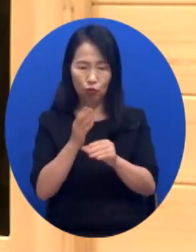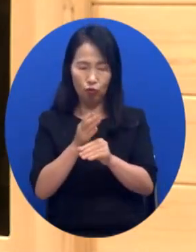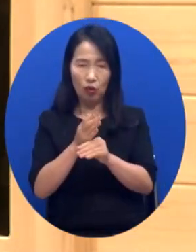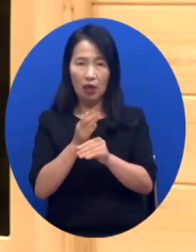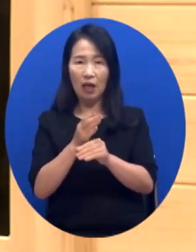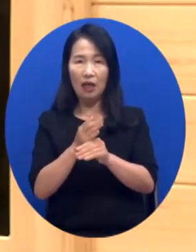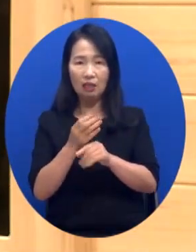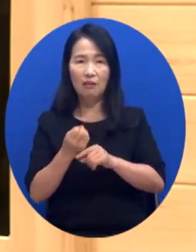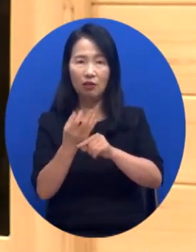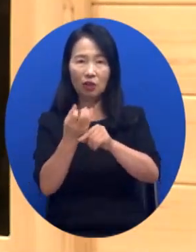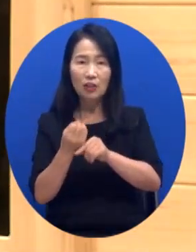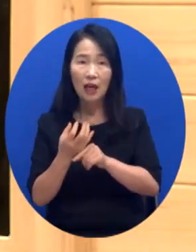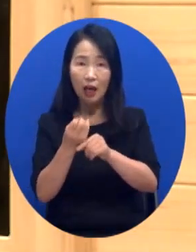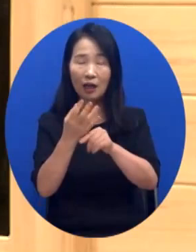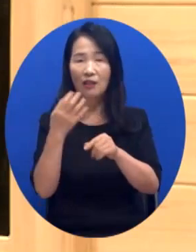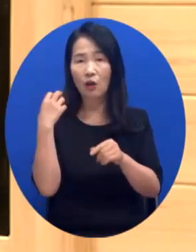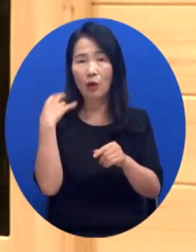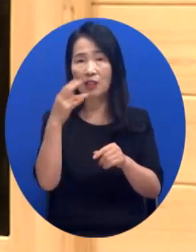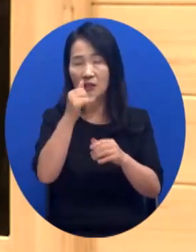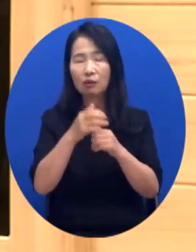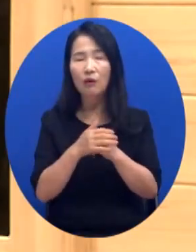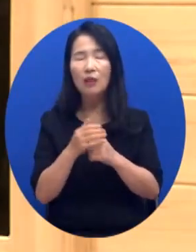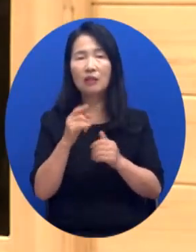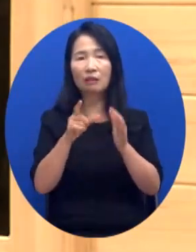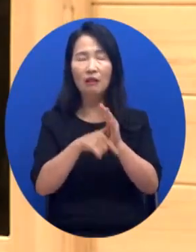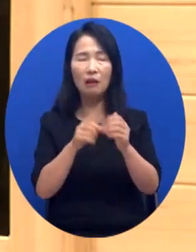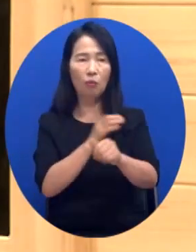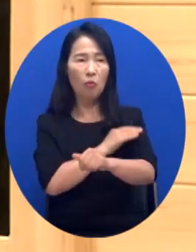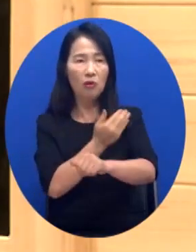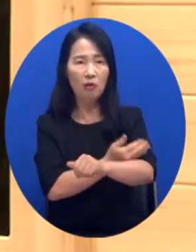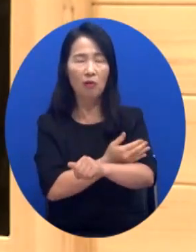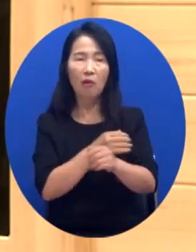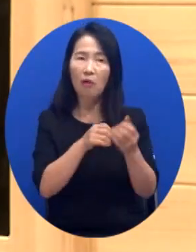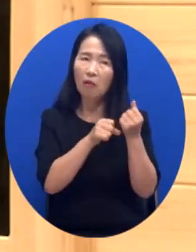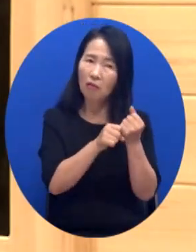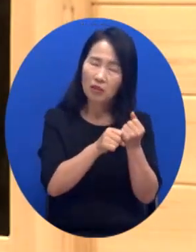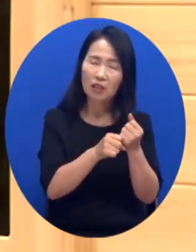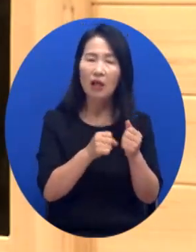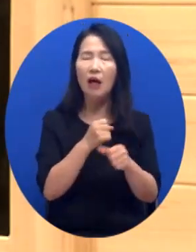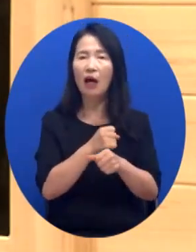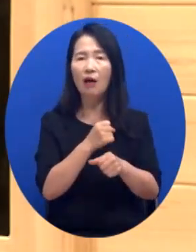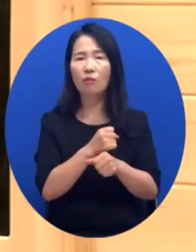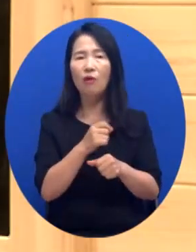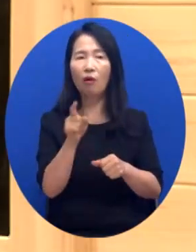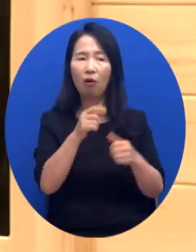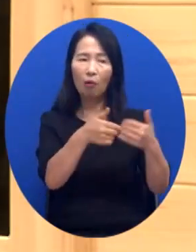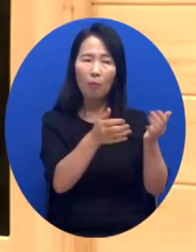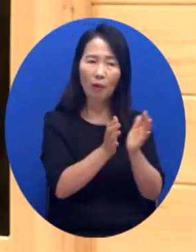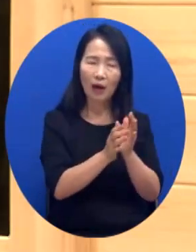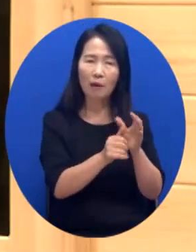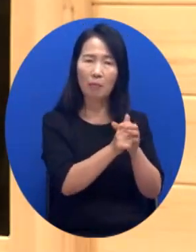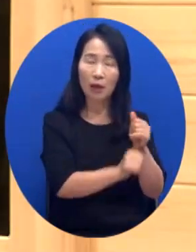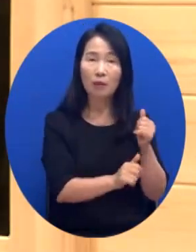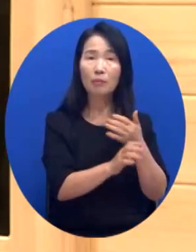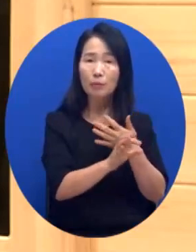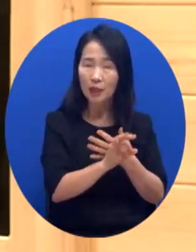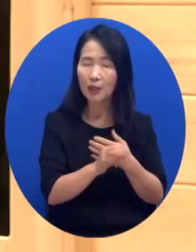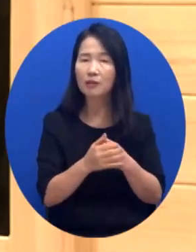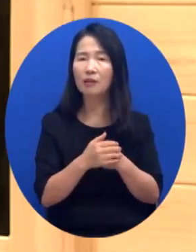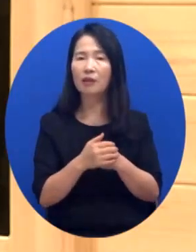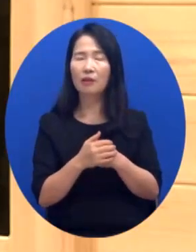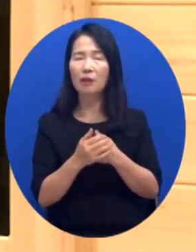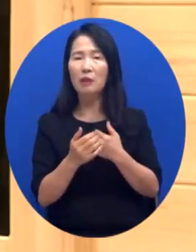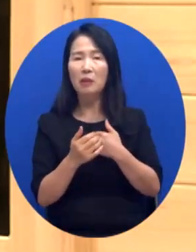제가 그때 뭐 권력에 기울려 가지고 그냥 그 어떤 정파에 제가 그냥 기울려 버렸으면 아마 저도